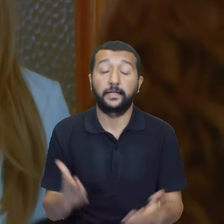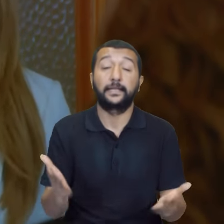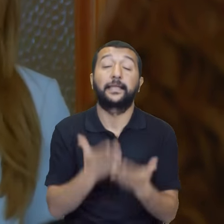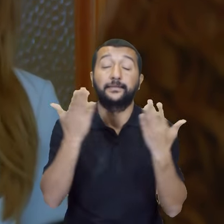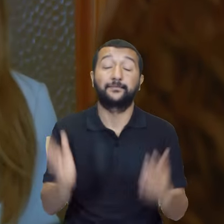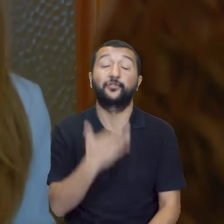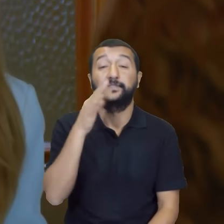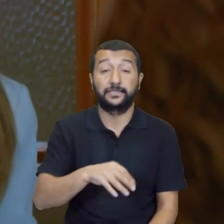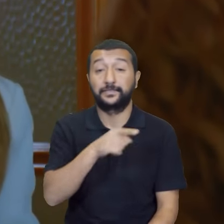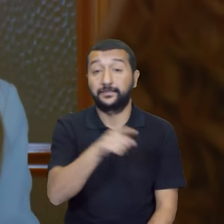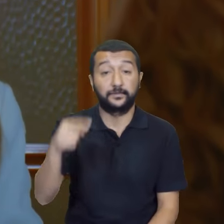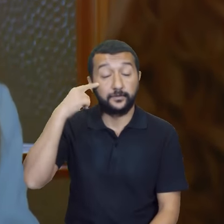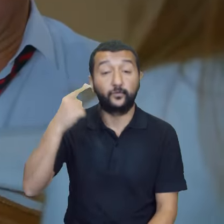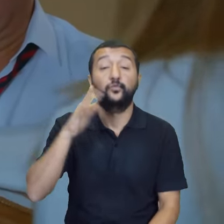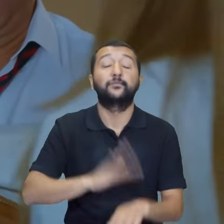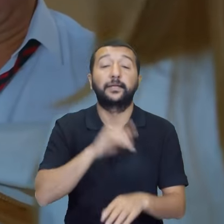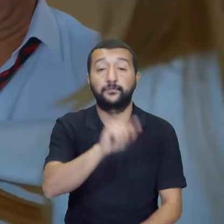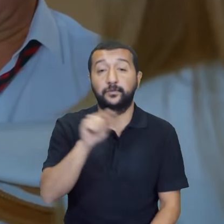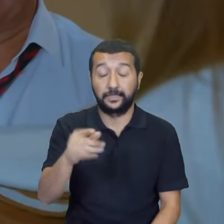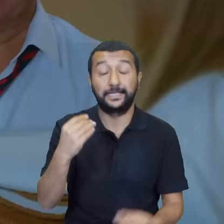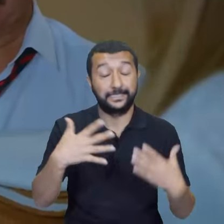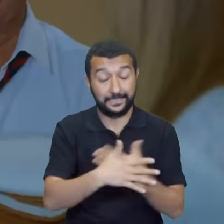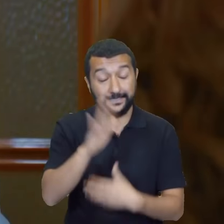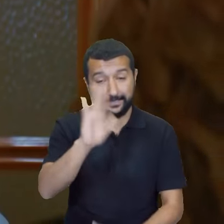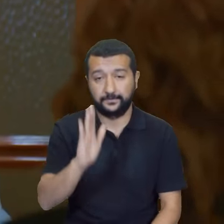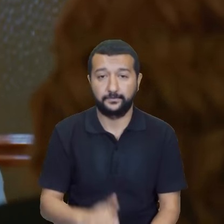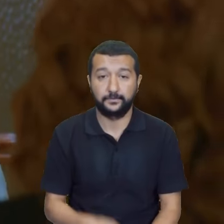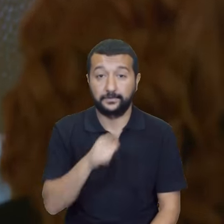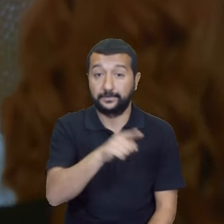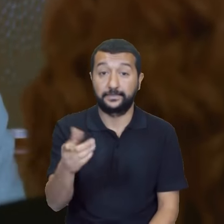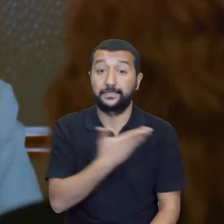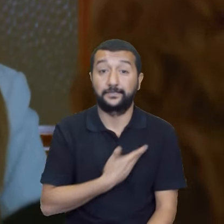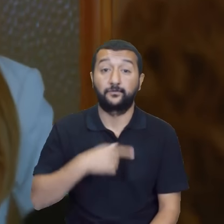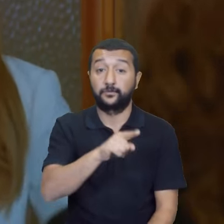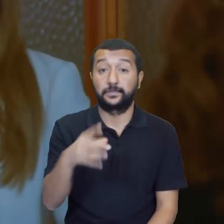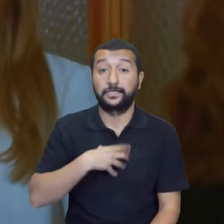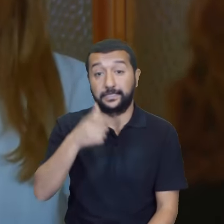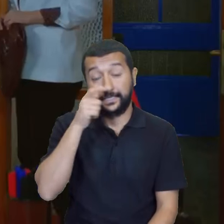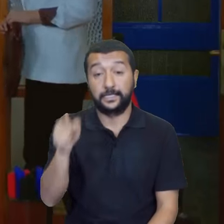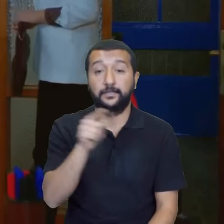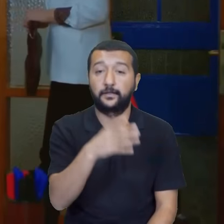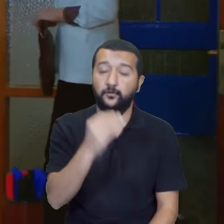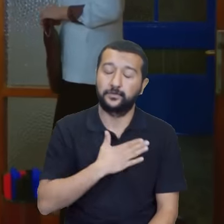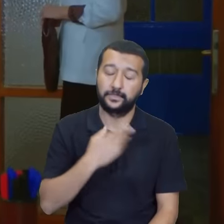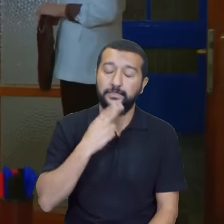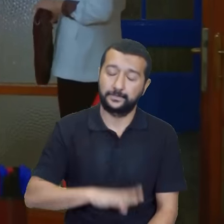Neyse ya, boş verin şimdi. Siz düşünmeyin bunları. Hadi iyi geceler. Seviyorum sizi. Kendinize dikkat edin. Sağ ol kızım be.